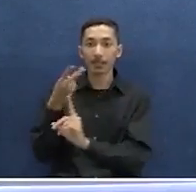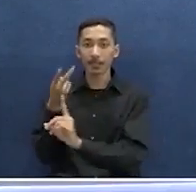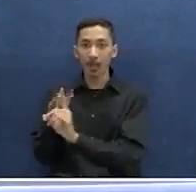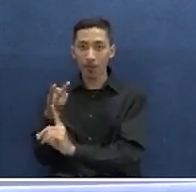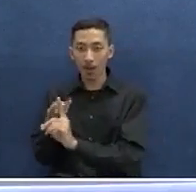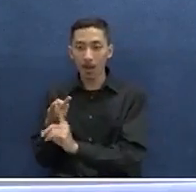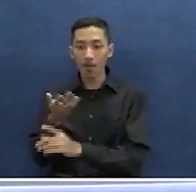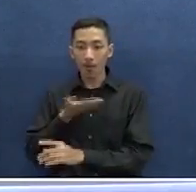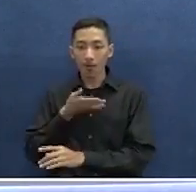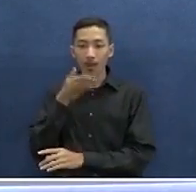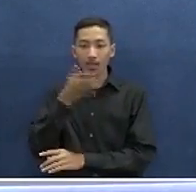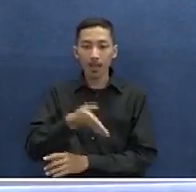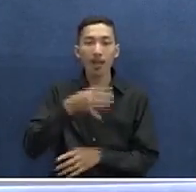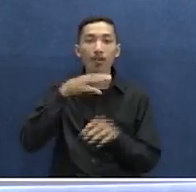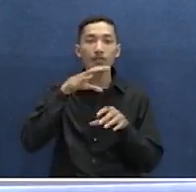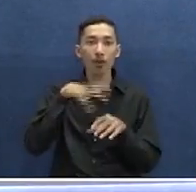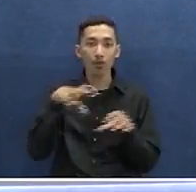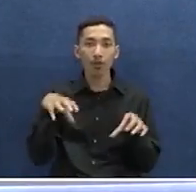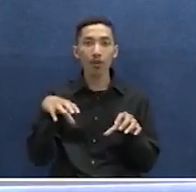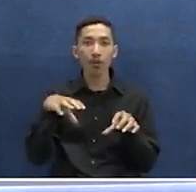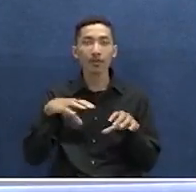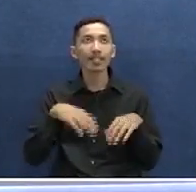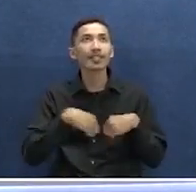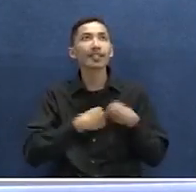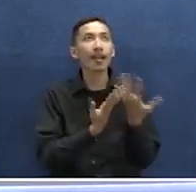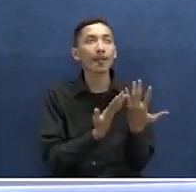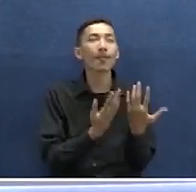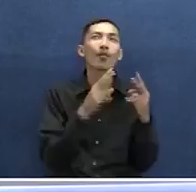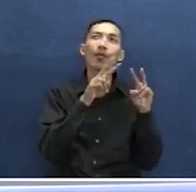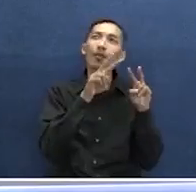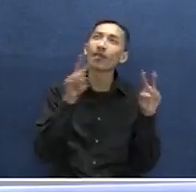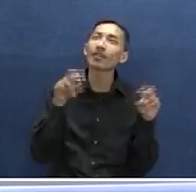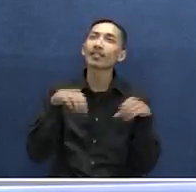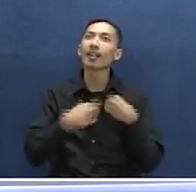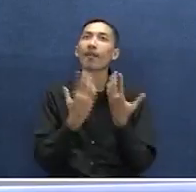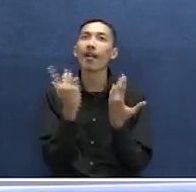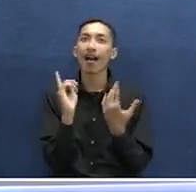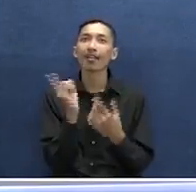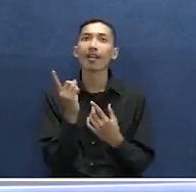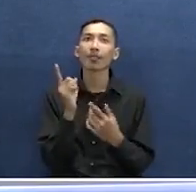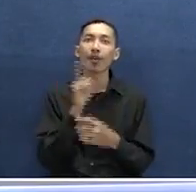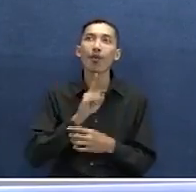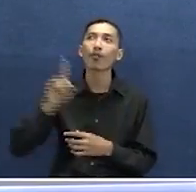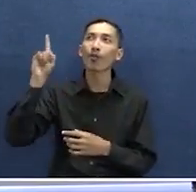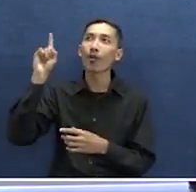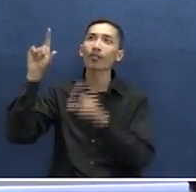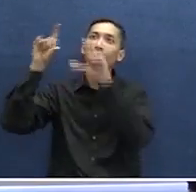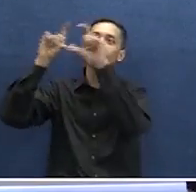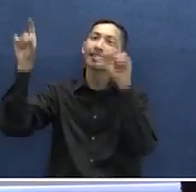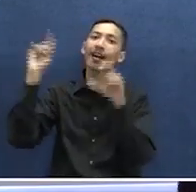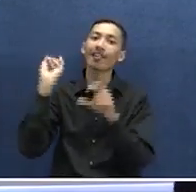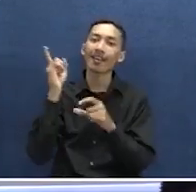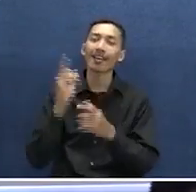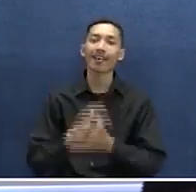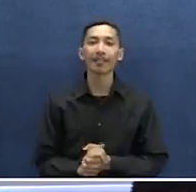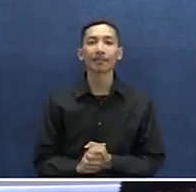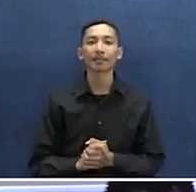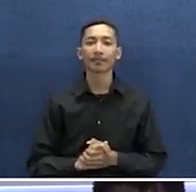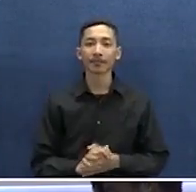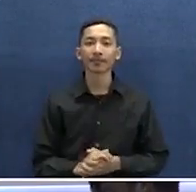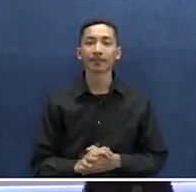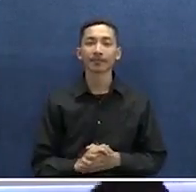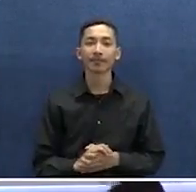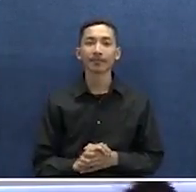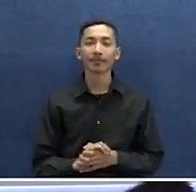menjadi Islam G mebel ya jadi sangat Islamic sekali Nah kalau tadi mungkin baru sedikit ya Ih